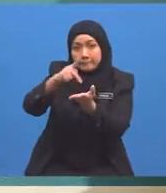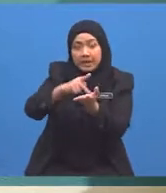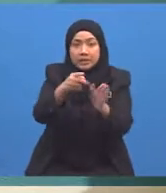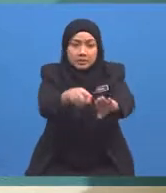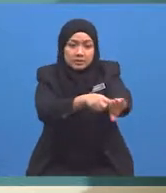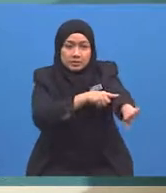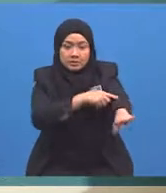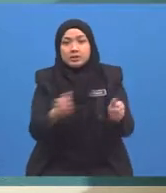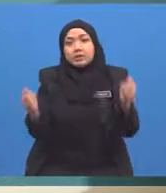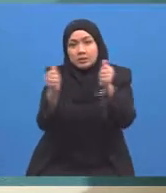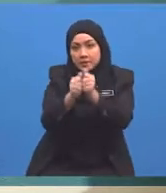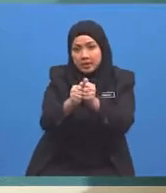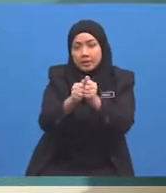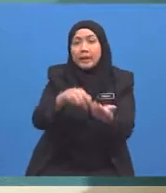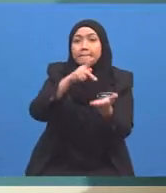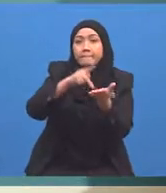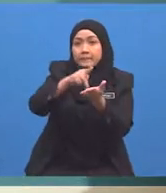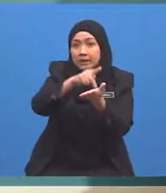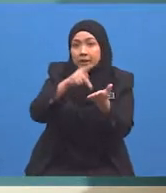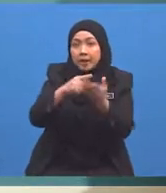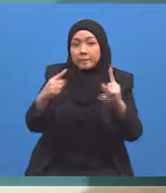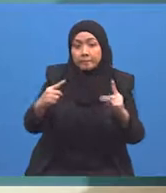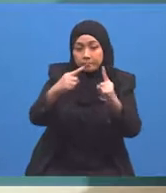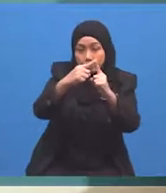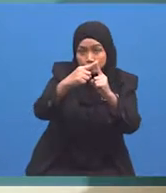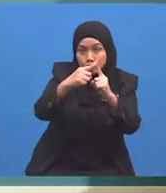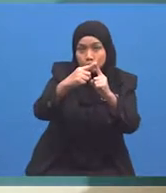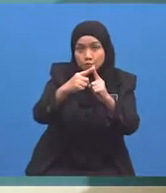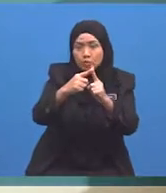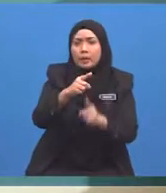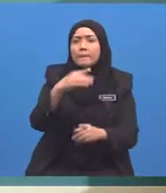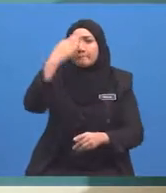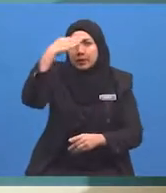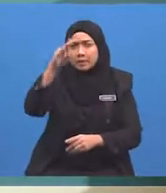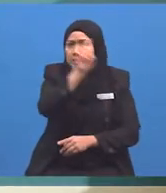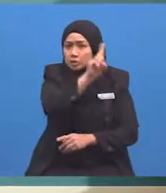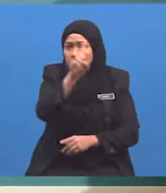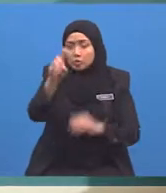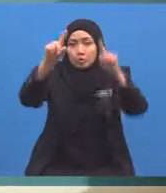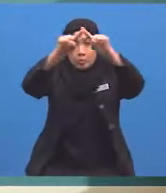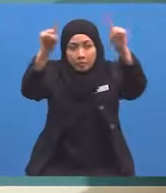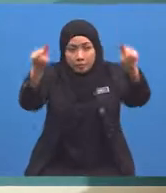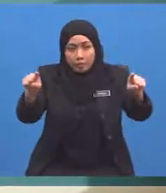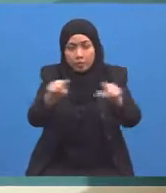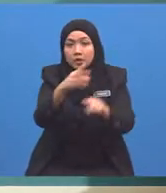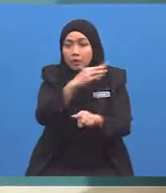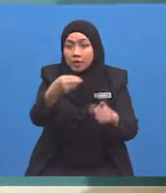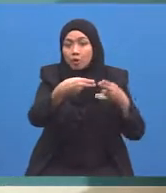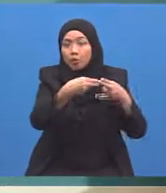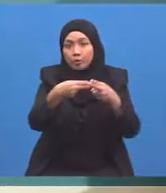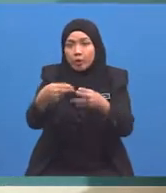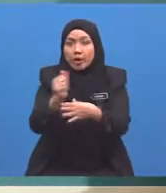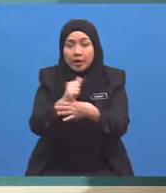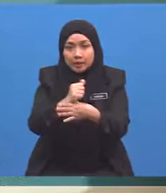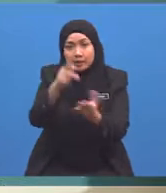dengan bilangan bucu bagi suatu poligon serta hubungan antara bilangan